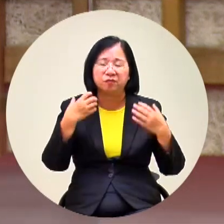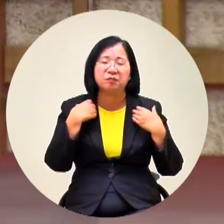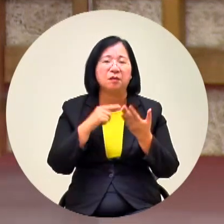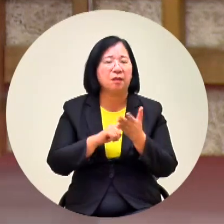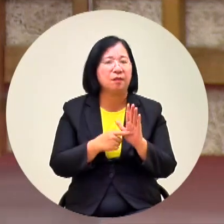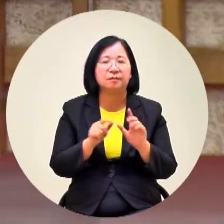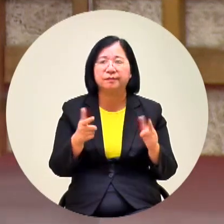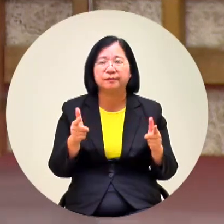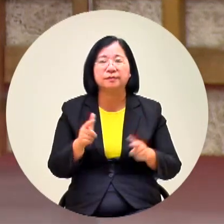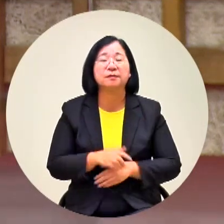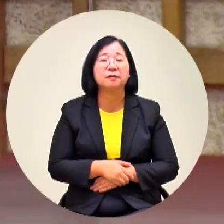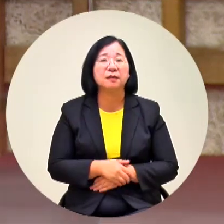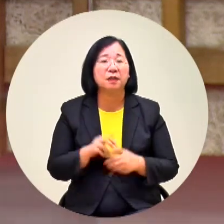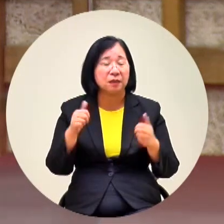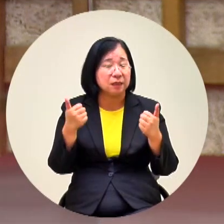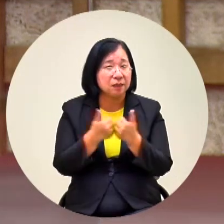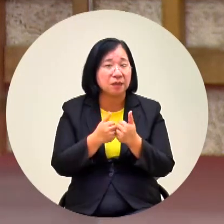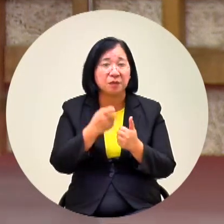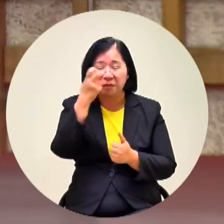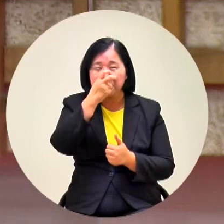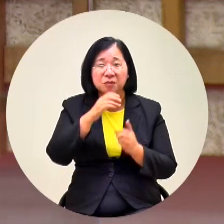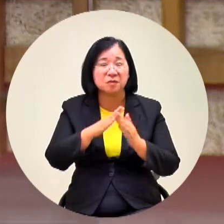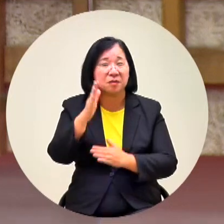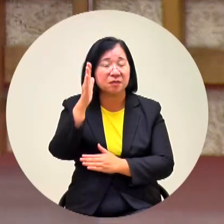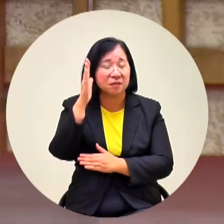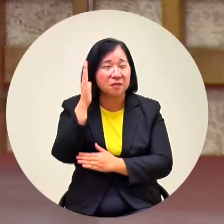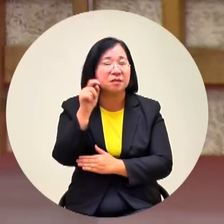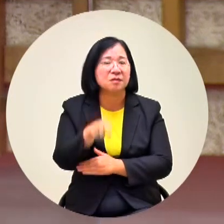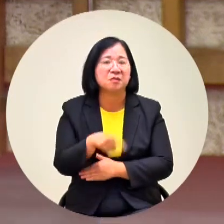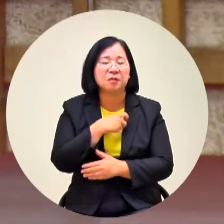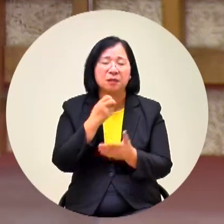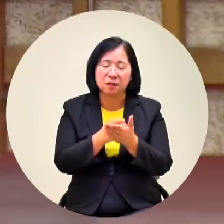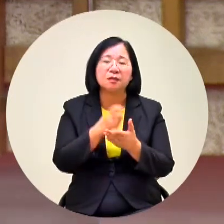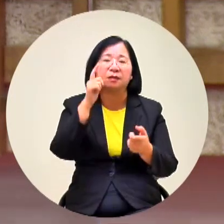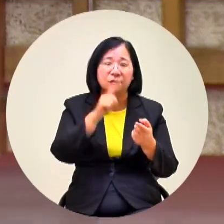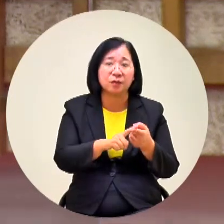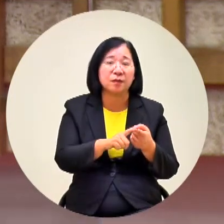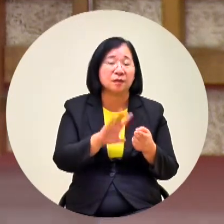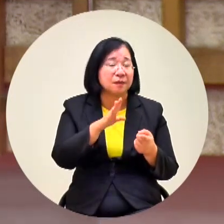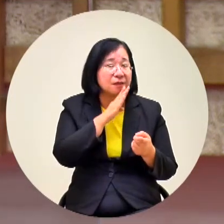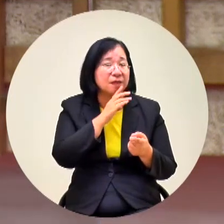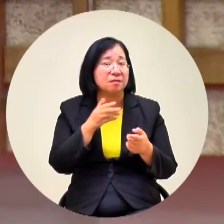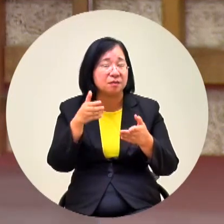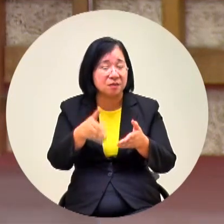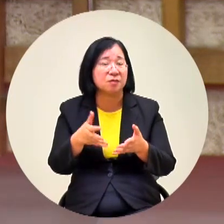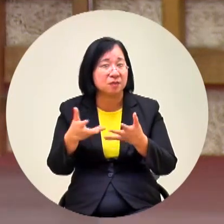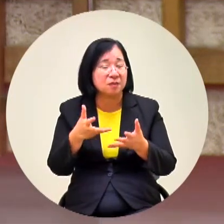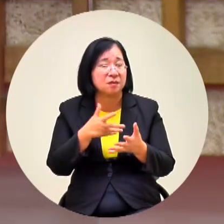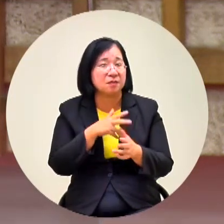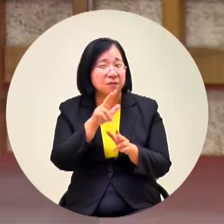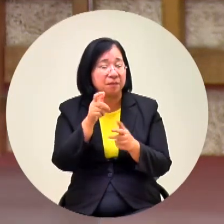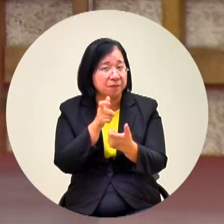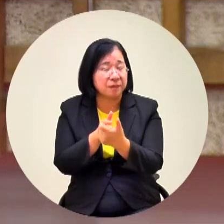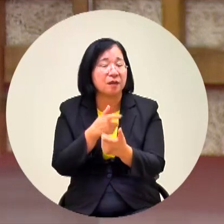监督市政府的施政，应该严格监督没有错，而且要就事论事，找出问题的核心才是监督